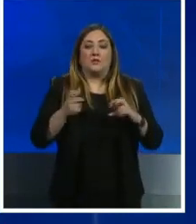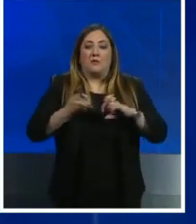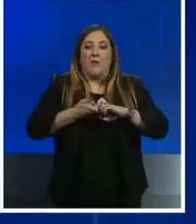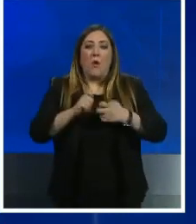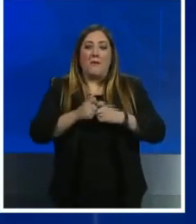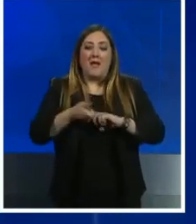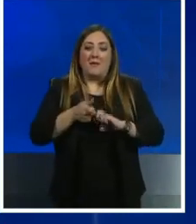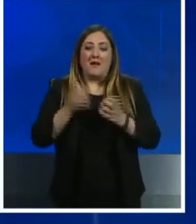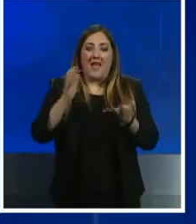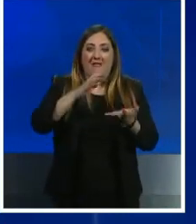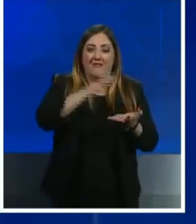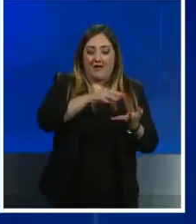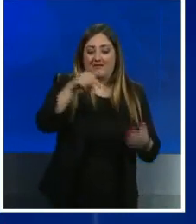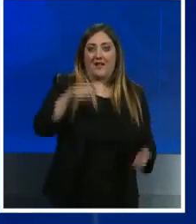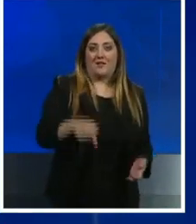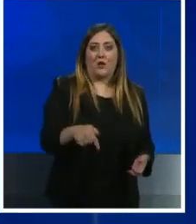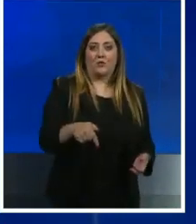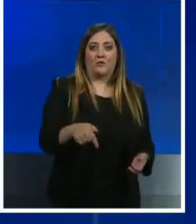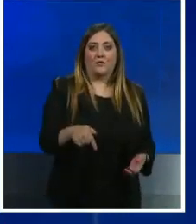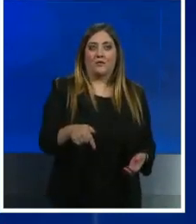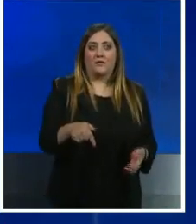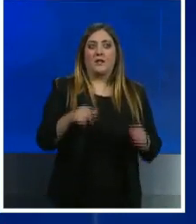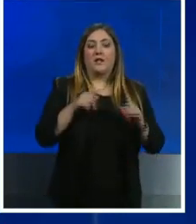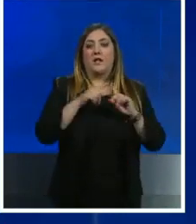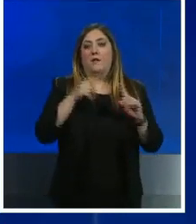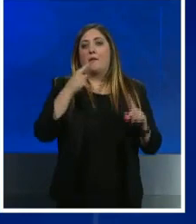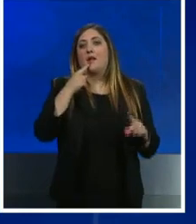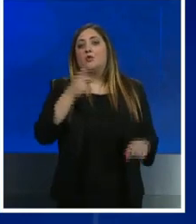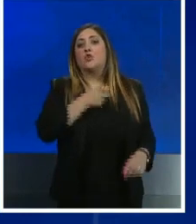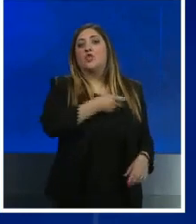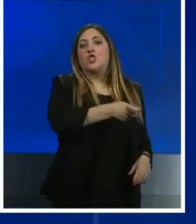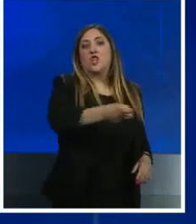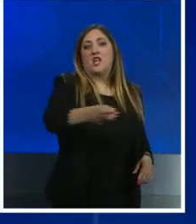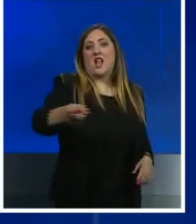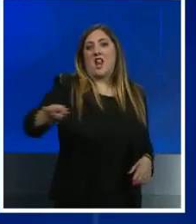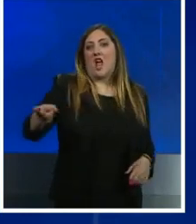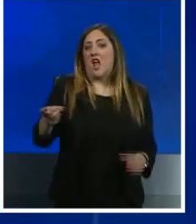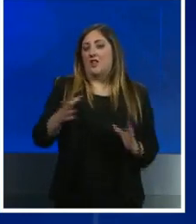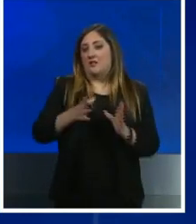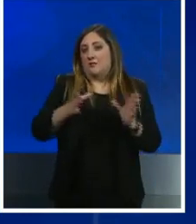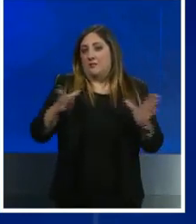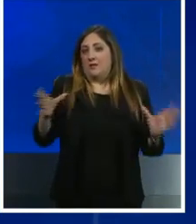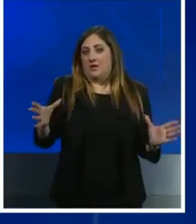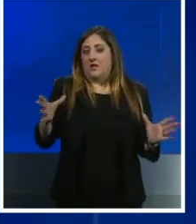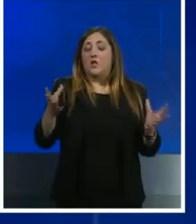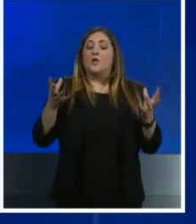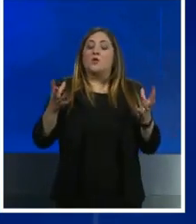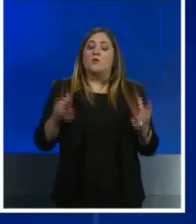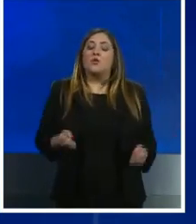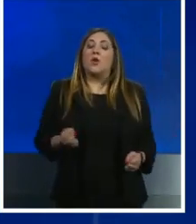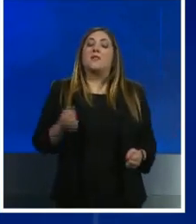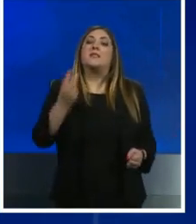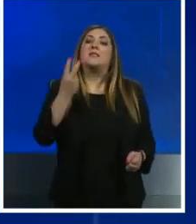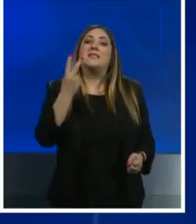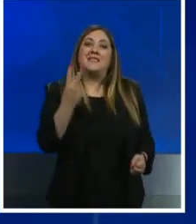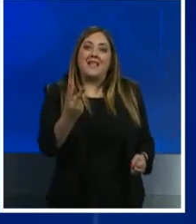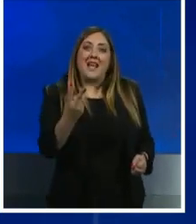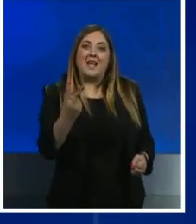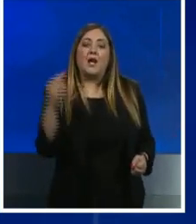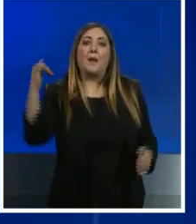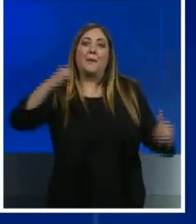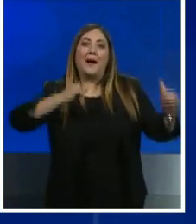riżultat ta' dan. Issa hija ma niġġeneralizzawx. U nifmu li hemm żewġ tipi ta' barranin li qegħdin